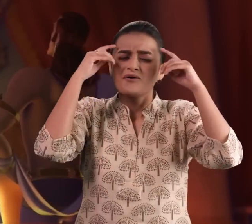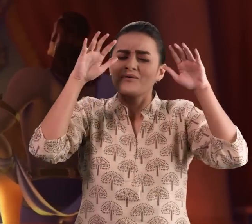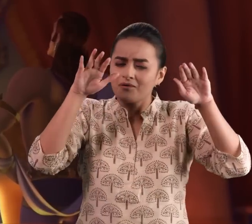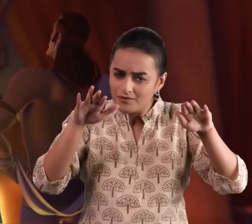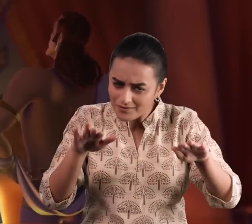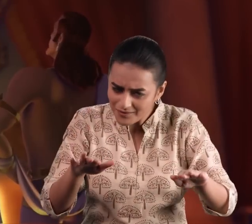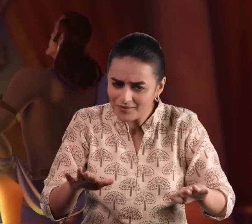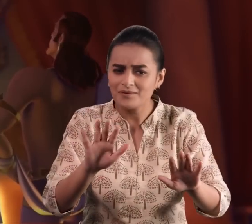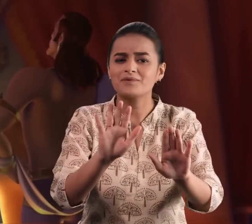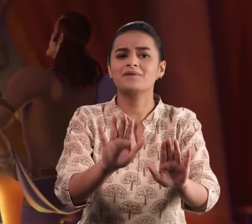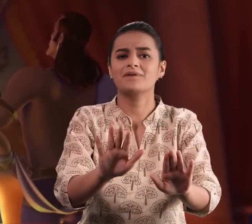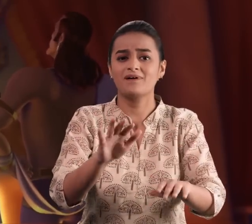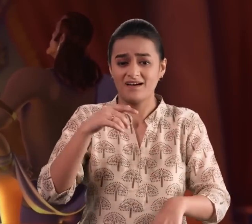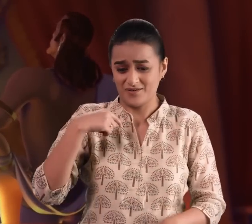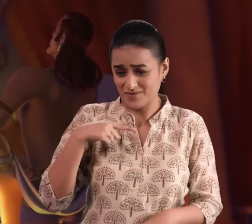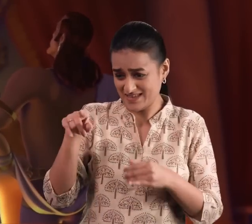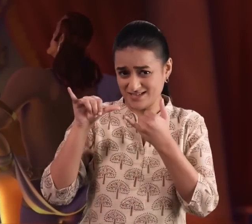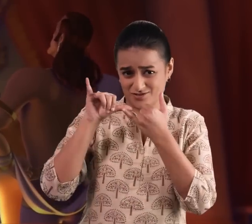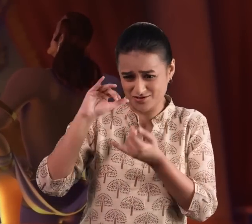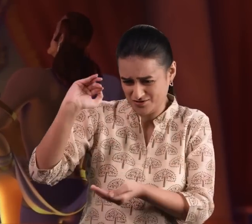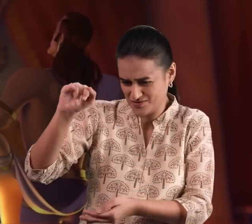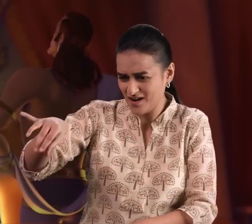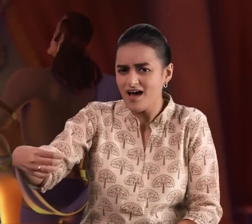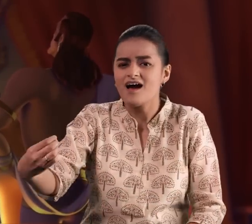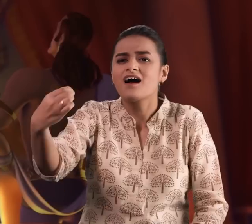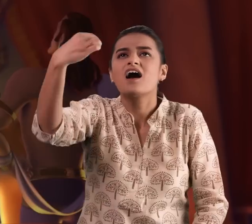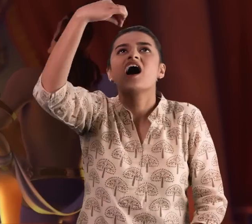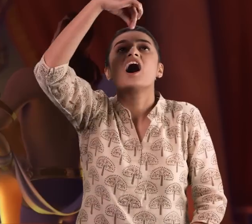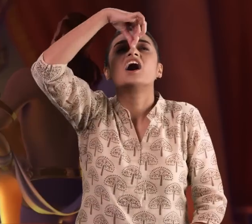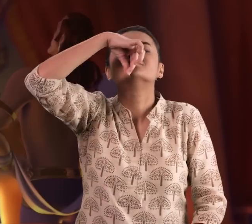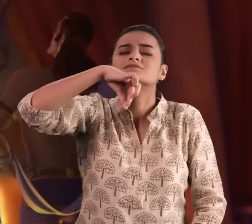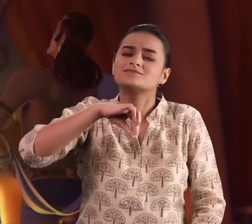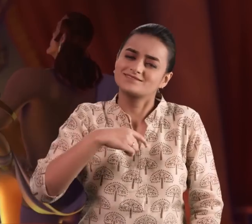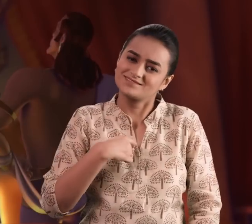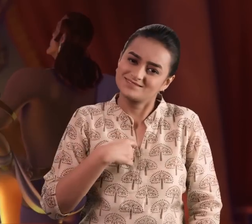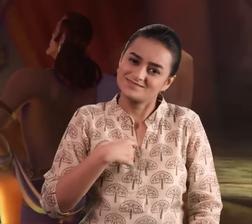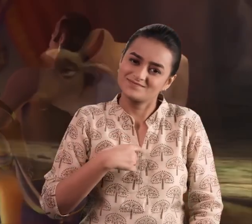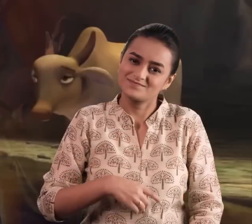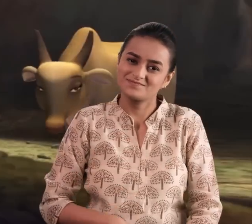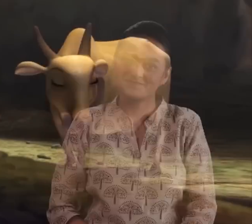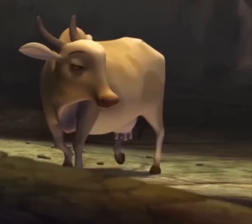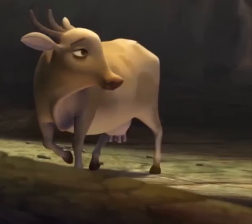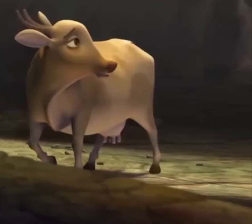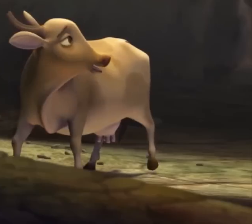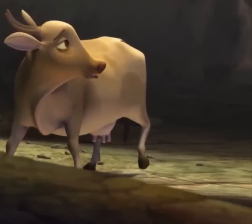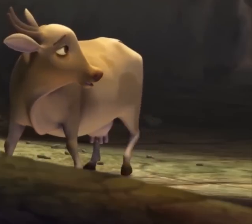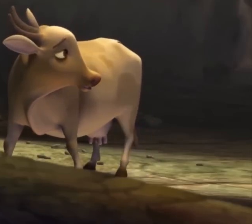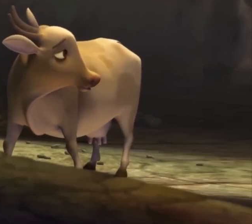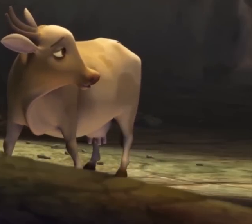निश्चिंत हो जाइए महाराज, मैं उस बालक को अपना निवाला बनाकर कच्चा चबा जाऊंगा।